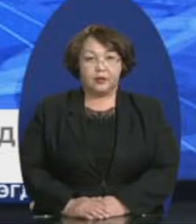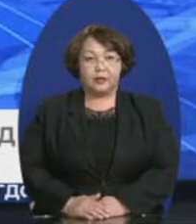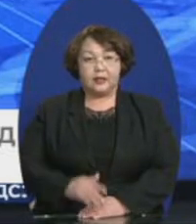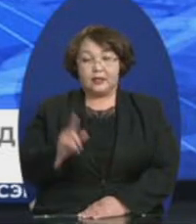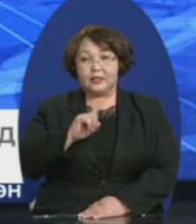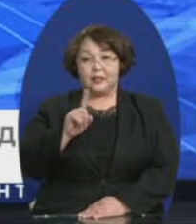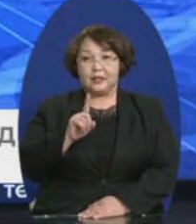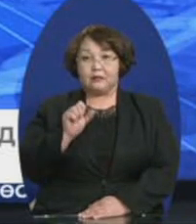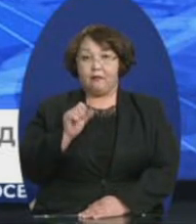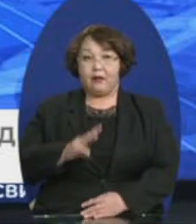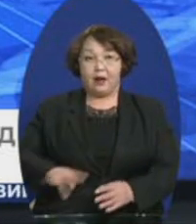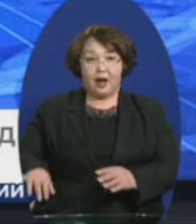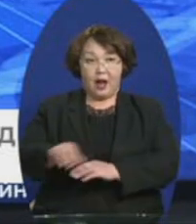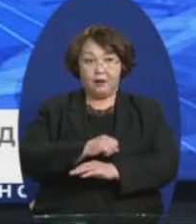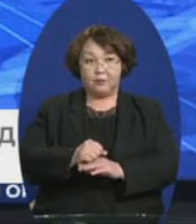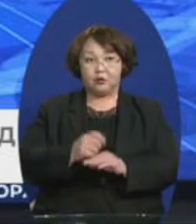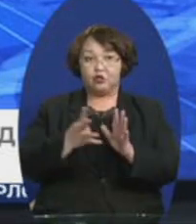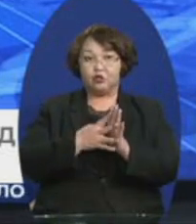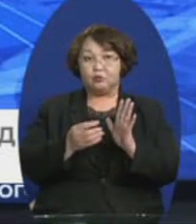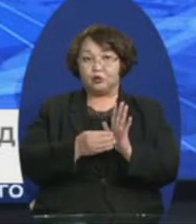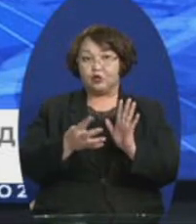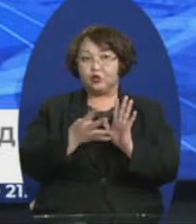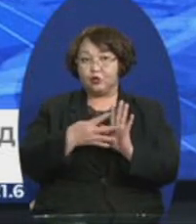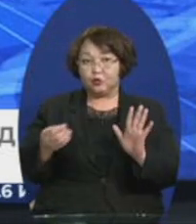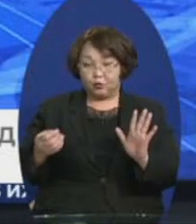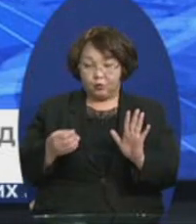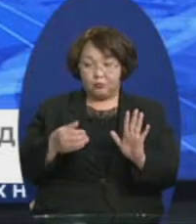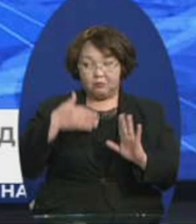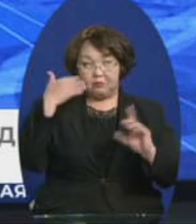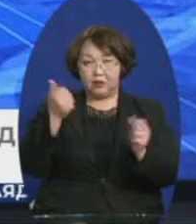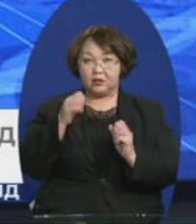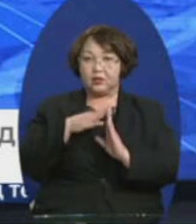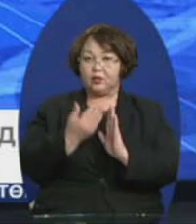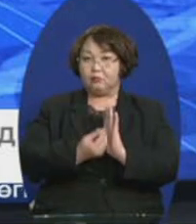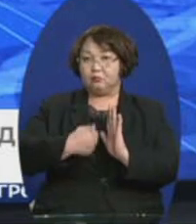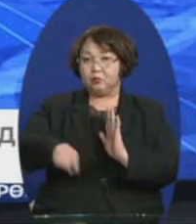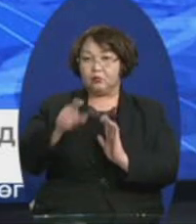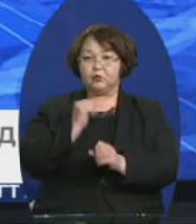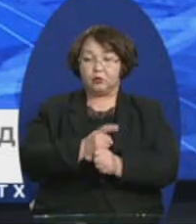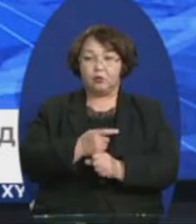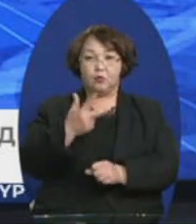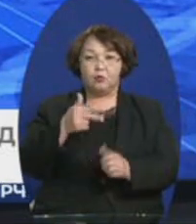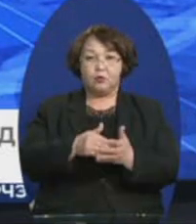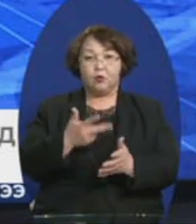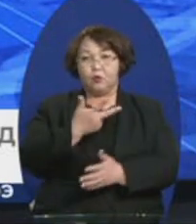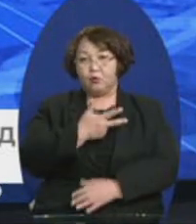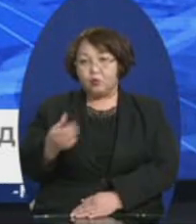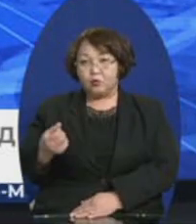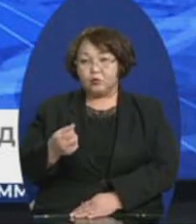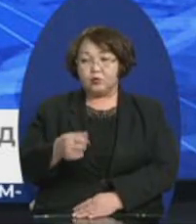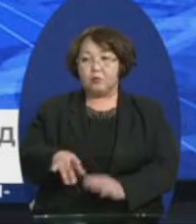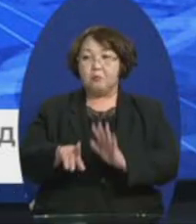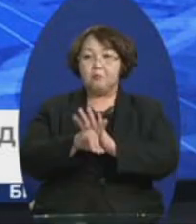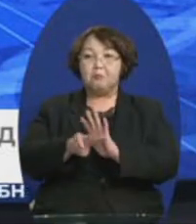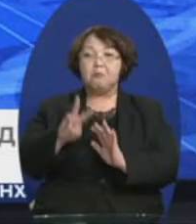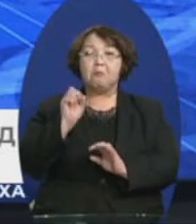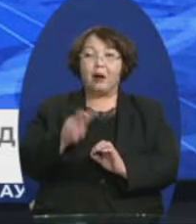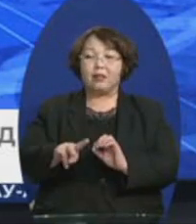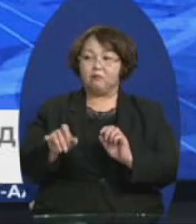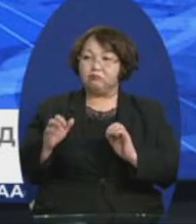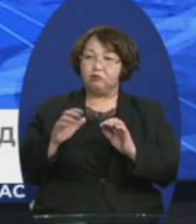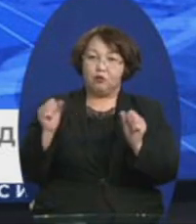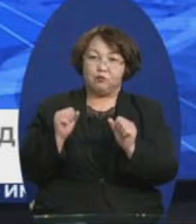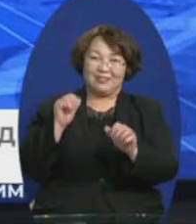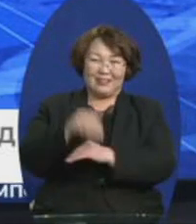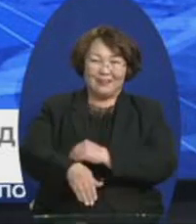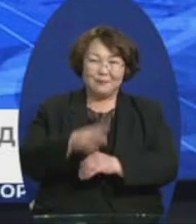Захой аймгийн хувьд бол 9000 сенсогаро малчин өрхөд 3 сая 700 мянга гаруй мал үлж гээ. Уулгах хэсгүүдээр 11 сард их хэмжээний сас